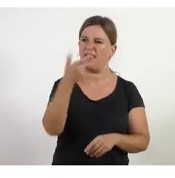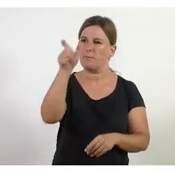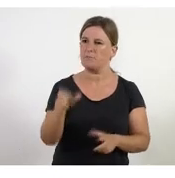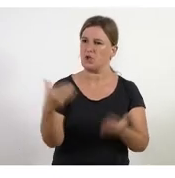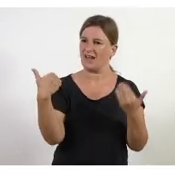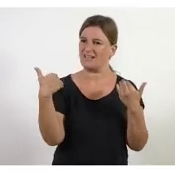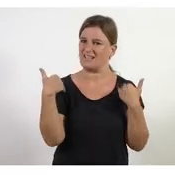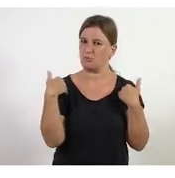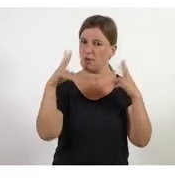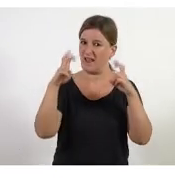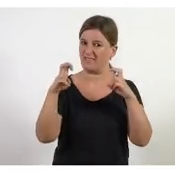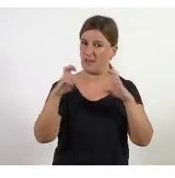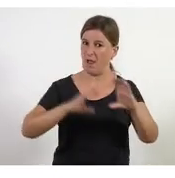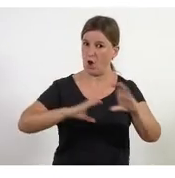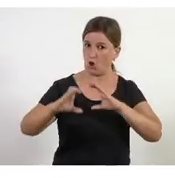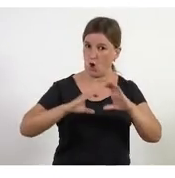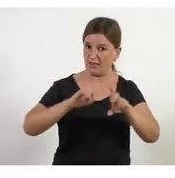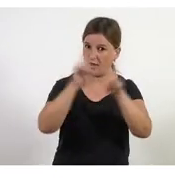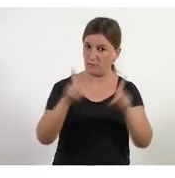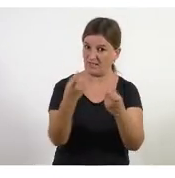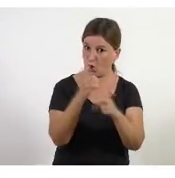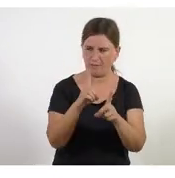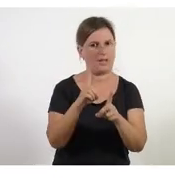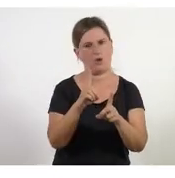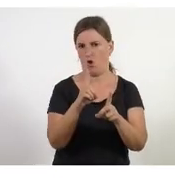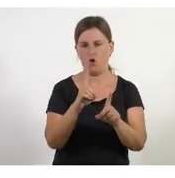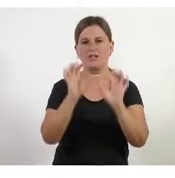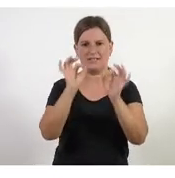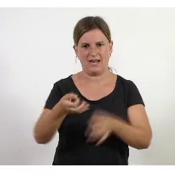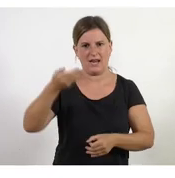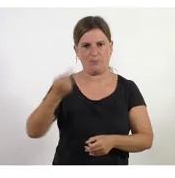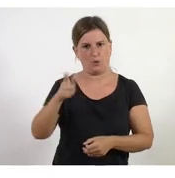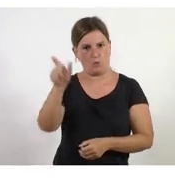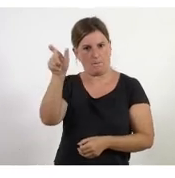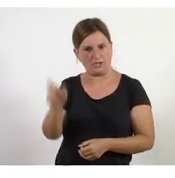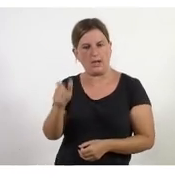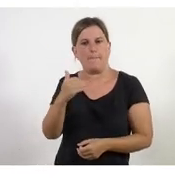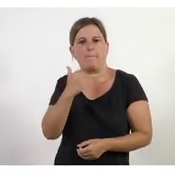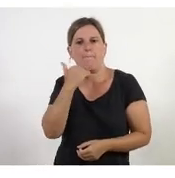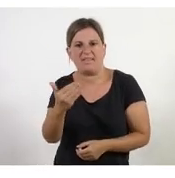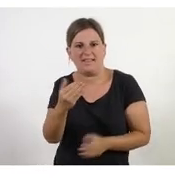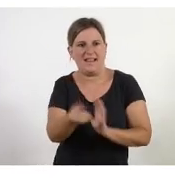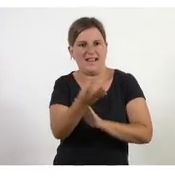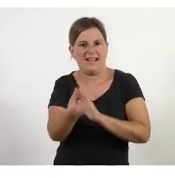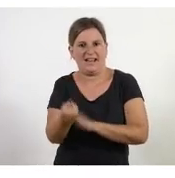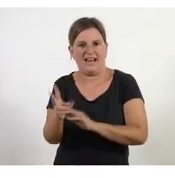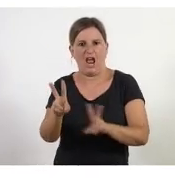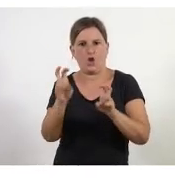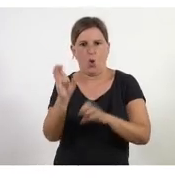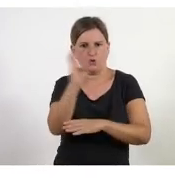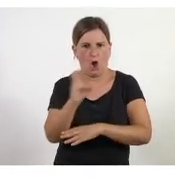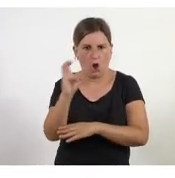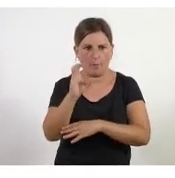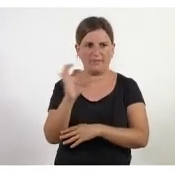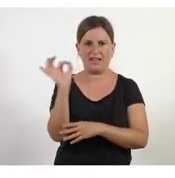d'acord? És superimportant tindre una persona responsable, una persona que sàpiga crear noves comptes, fer